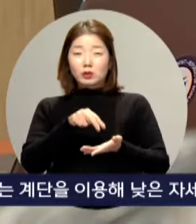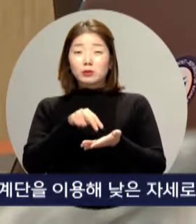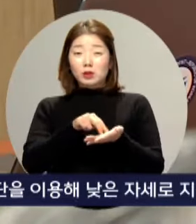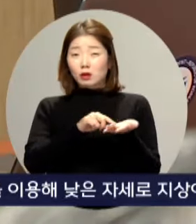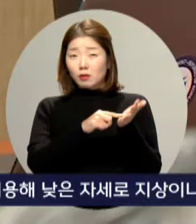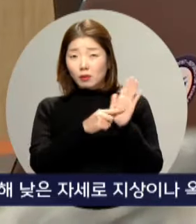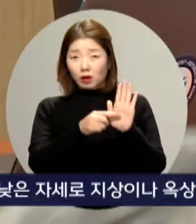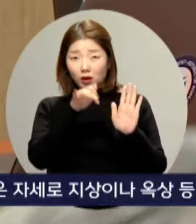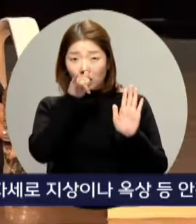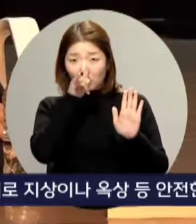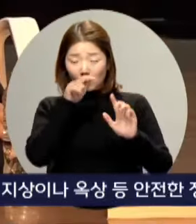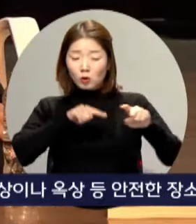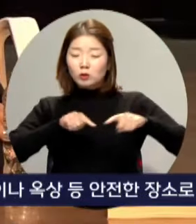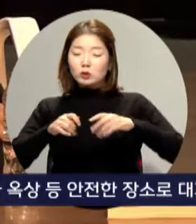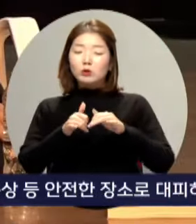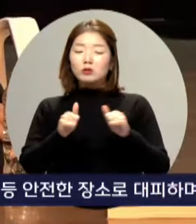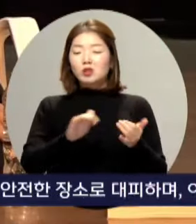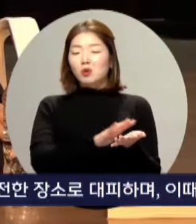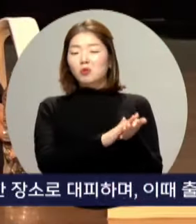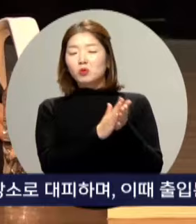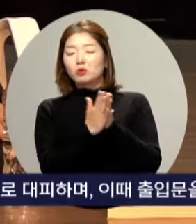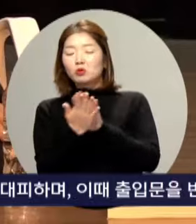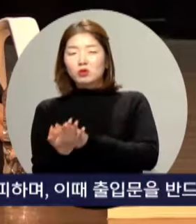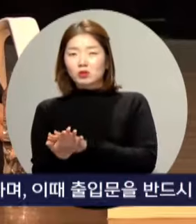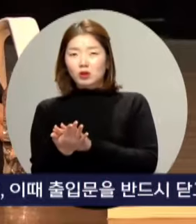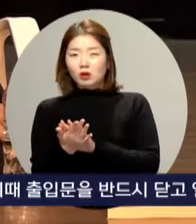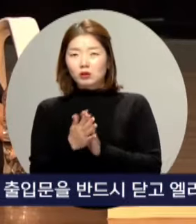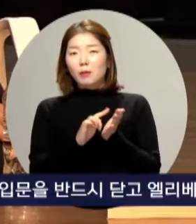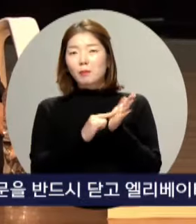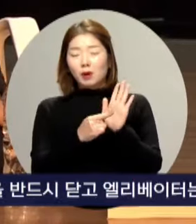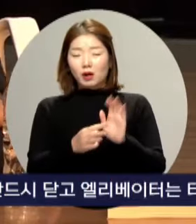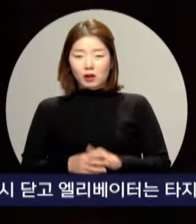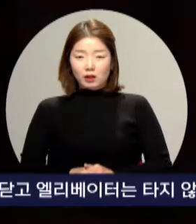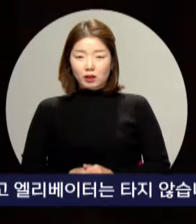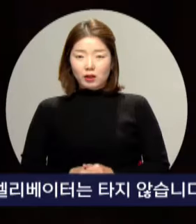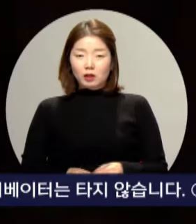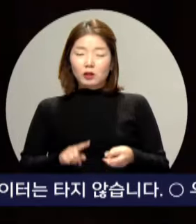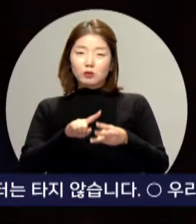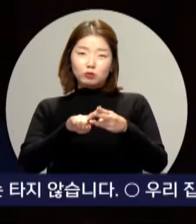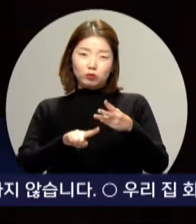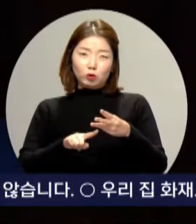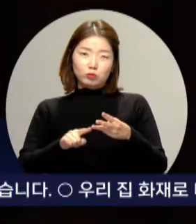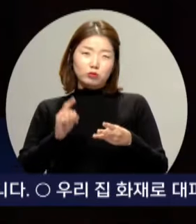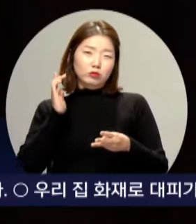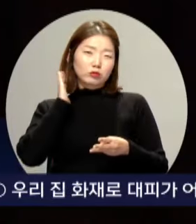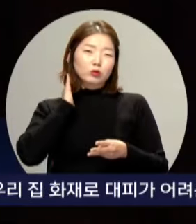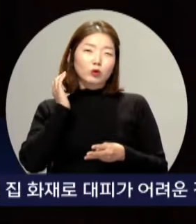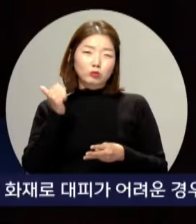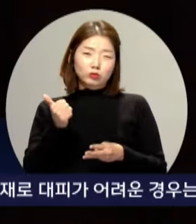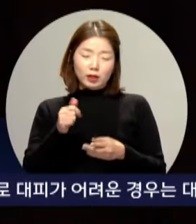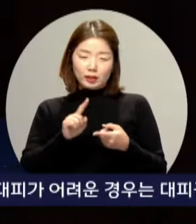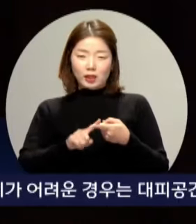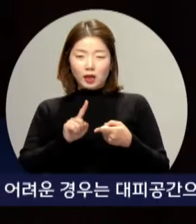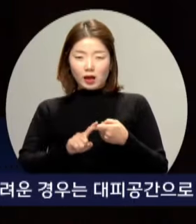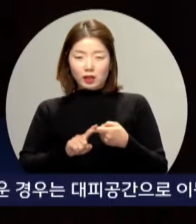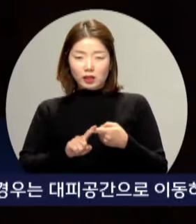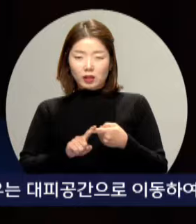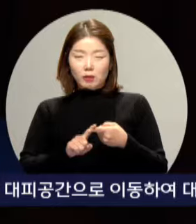밝히며 정치인으로의 변신을 시사하기도 했습니다. 윤석열 사단의 그 무도한 수사방 이런 부분은